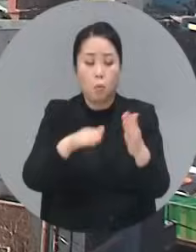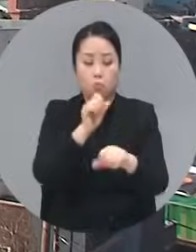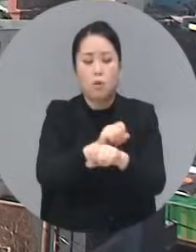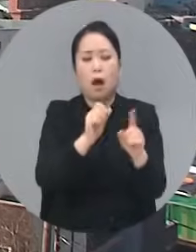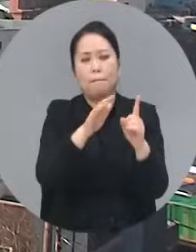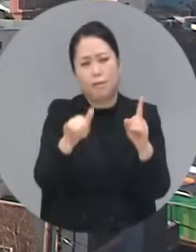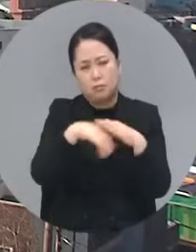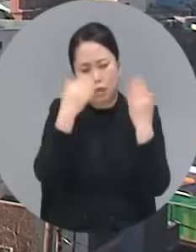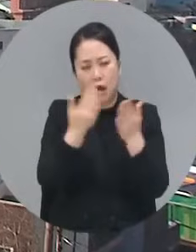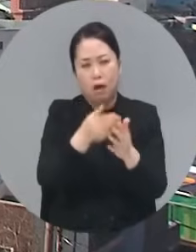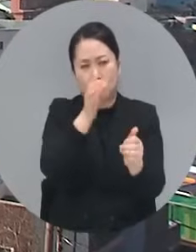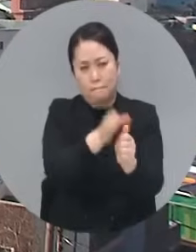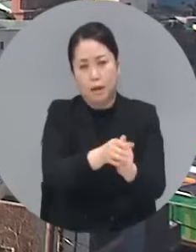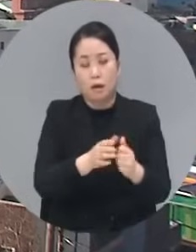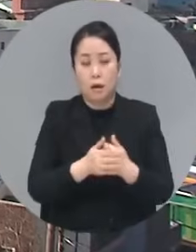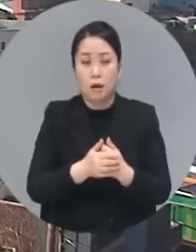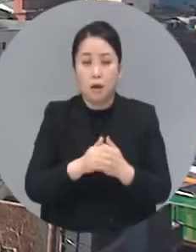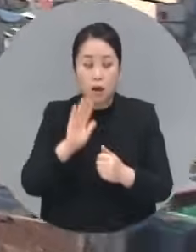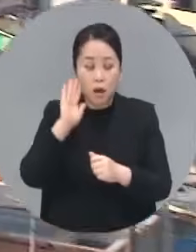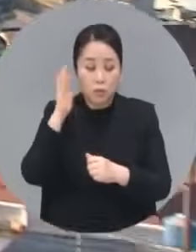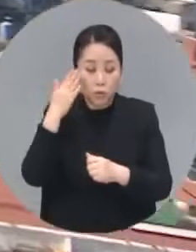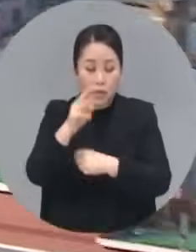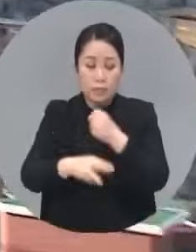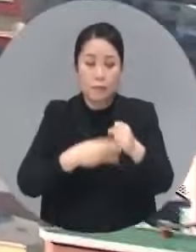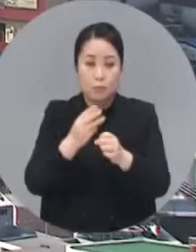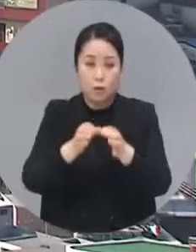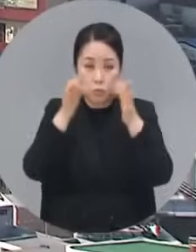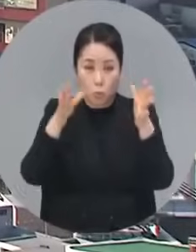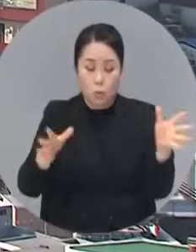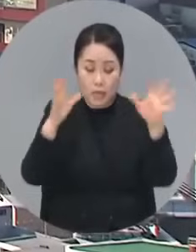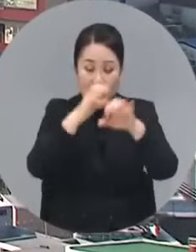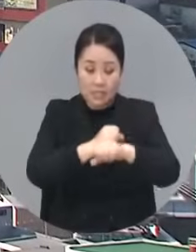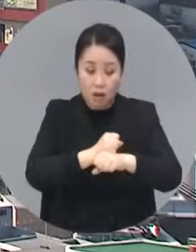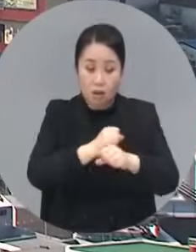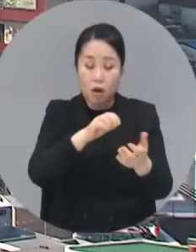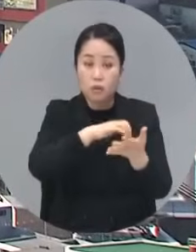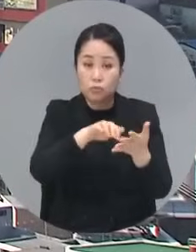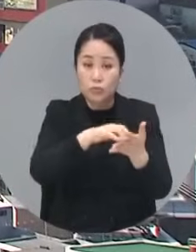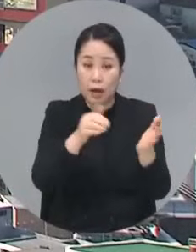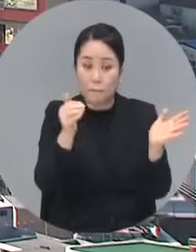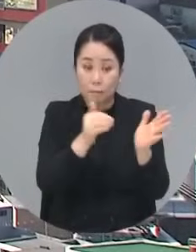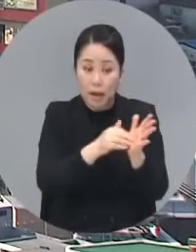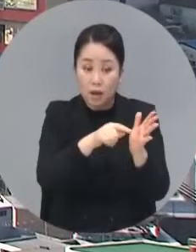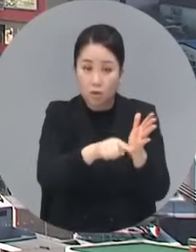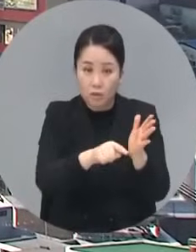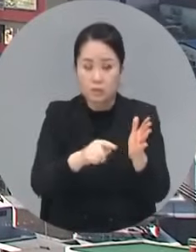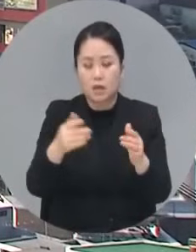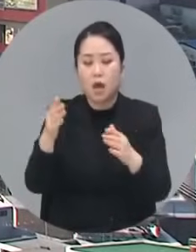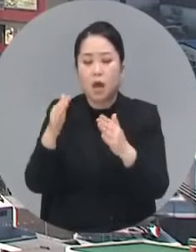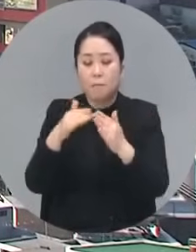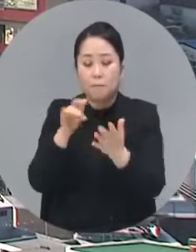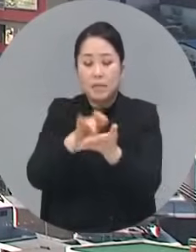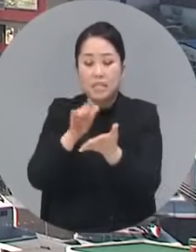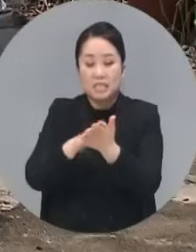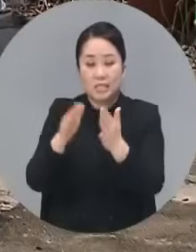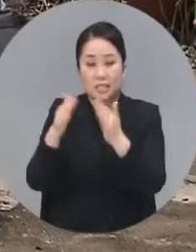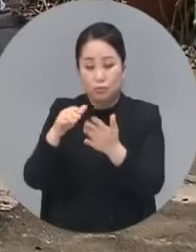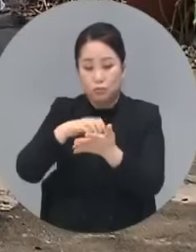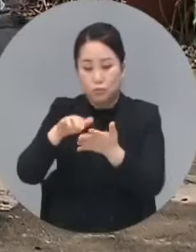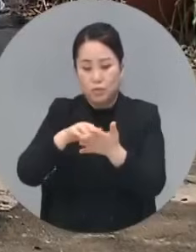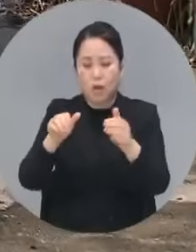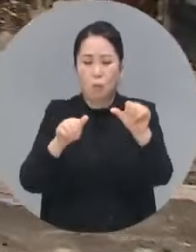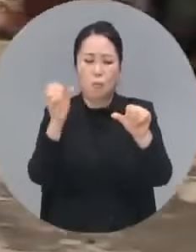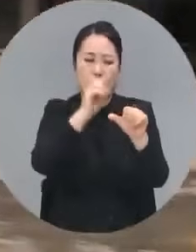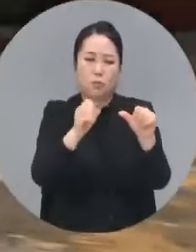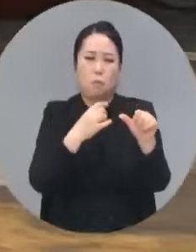때문에 지난 3년간 영도구의 빈집 철거 건수는 전체 빈집의 5%에 불과합니다. 집주인의